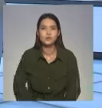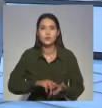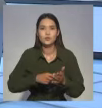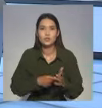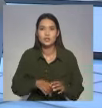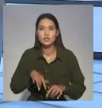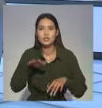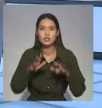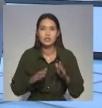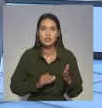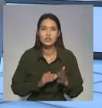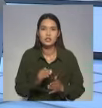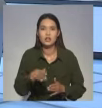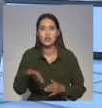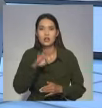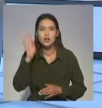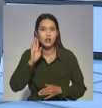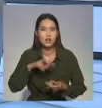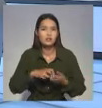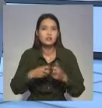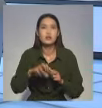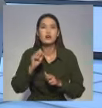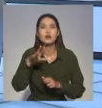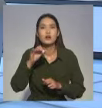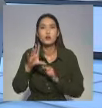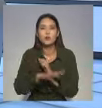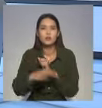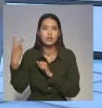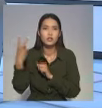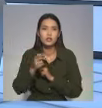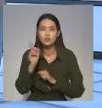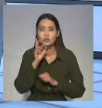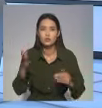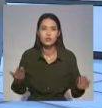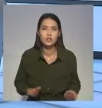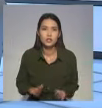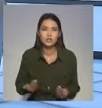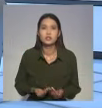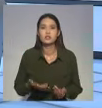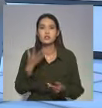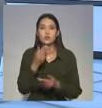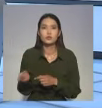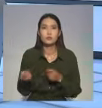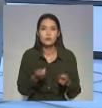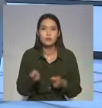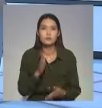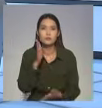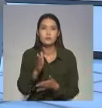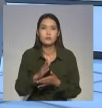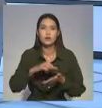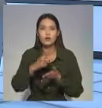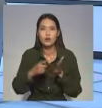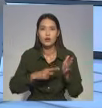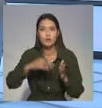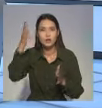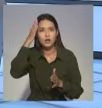Точки кипения достигла ситуация с водой в Актау. После двух недель неудобств жители вывесили на своих домах плакаты с прямым и емким вопросом,